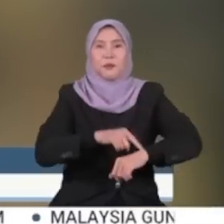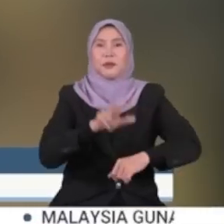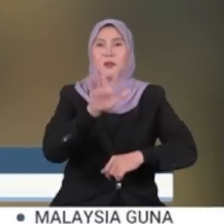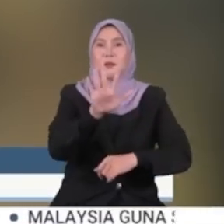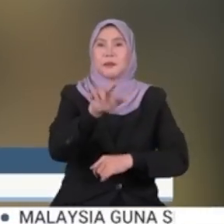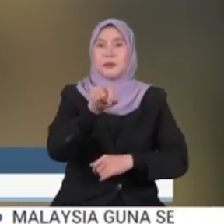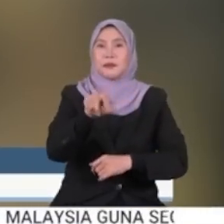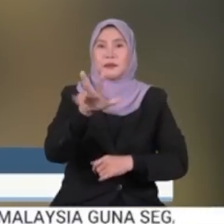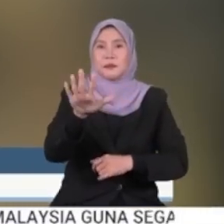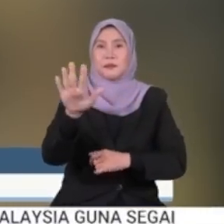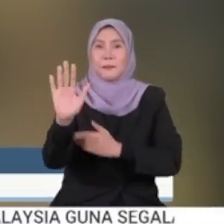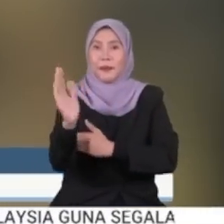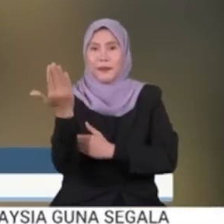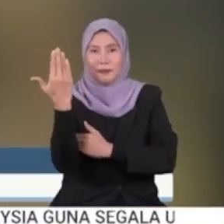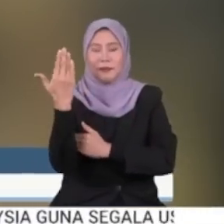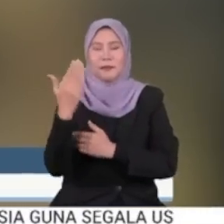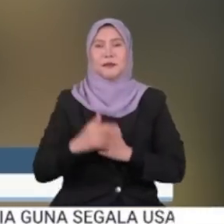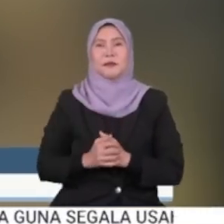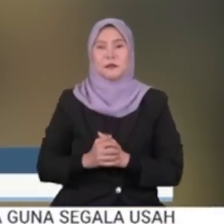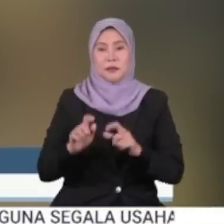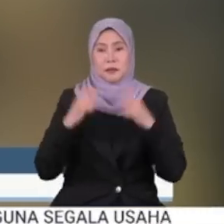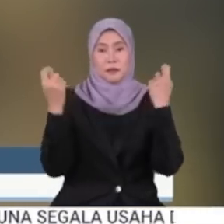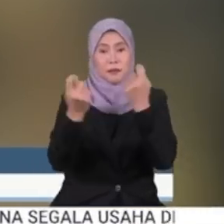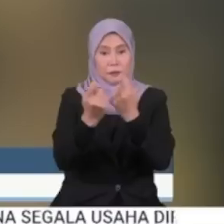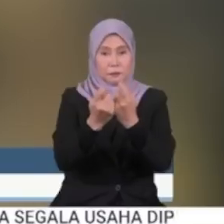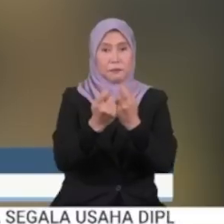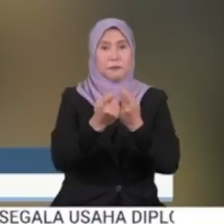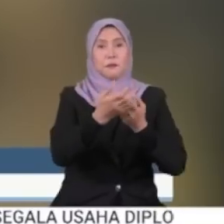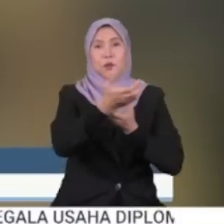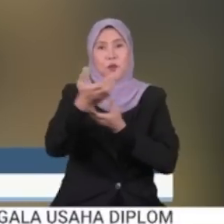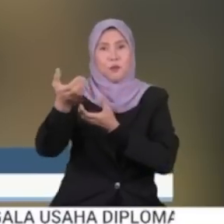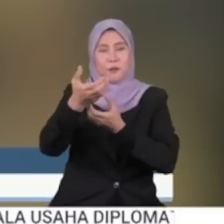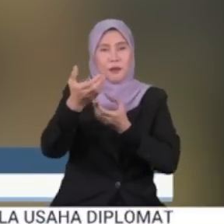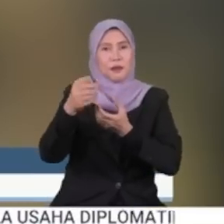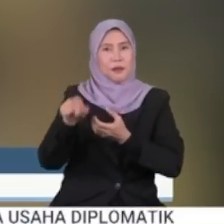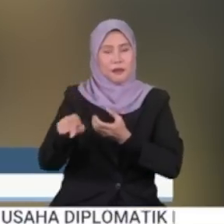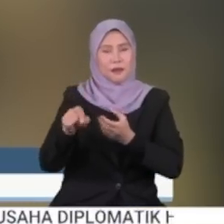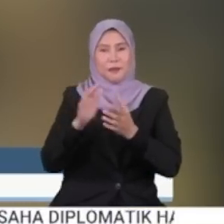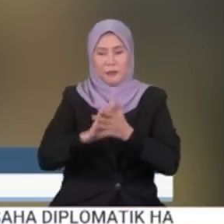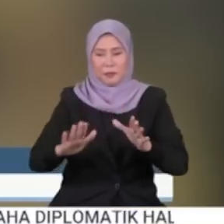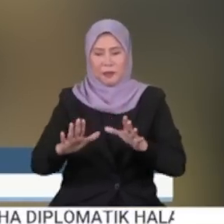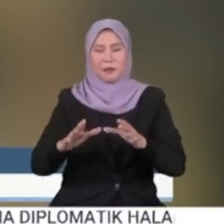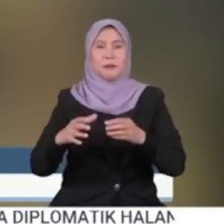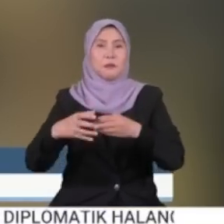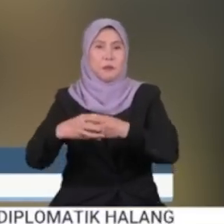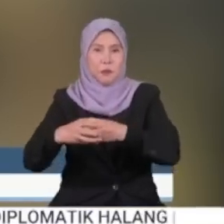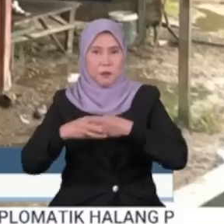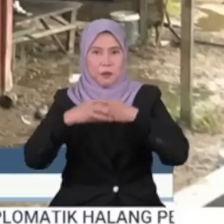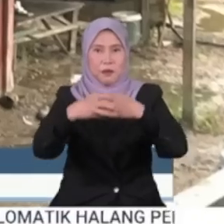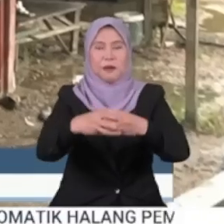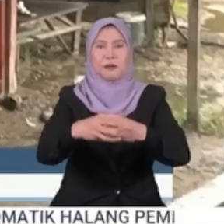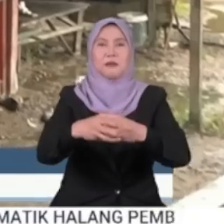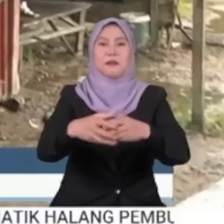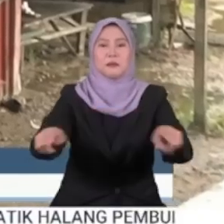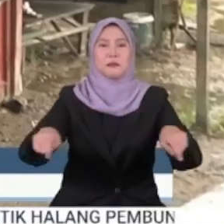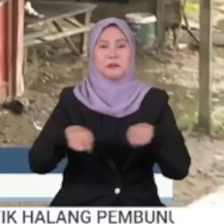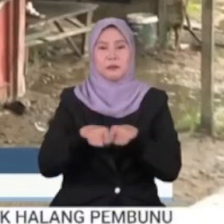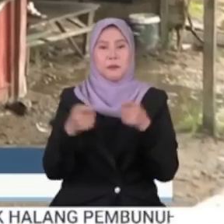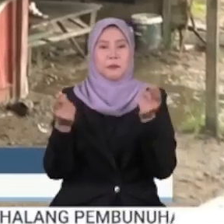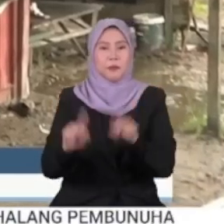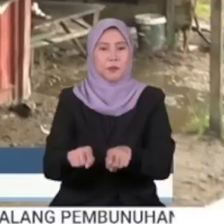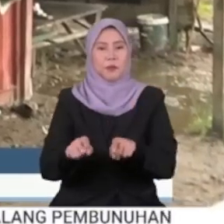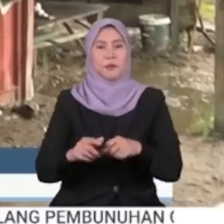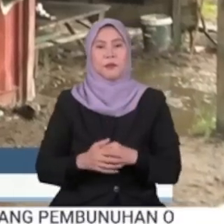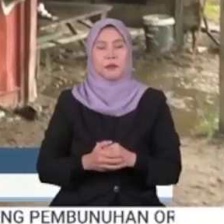pukul 5.55 pagi. Sepasukan anggota bomba dari Balai Bomba dan Penyelamat Batu Niah telah diarah ke lokasi